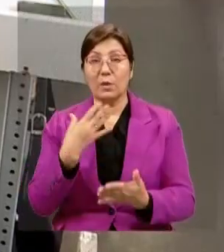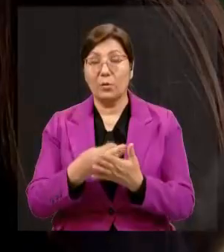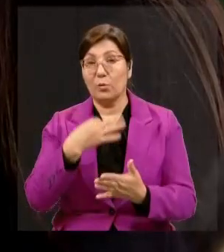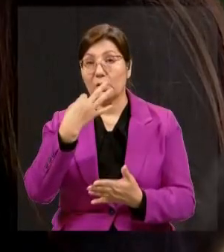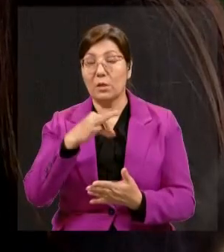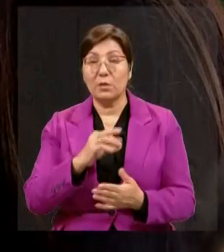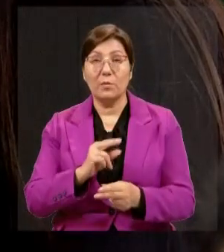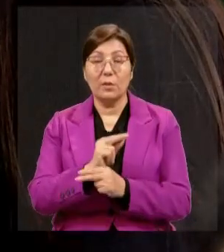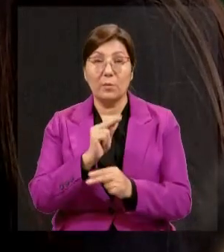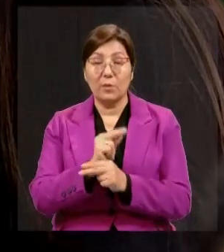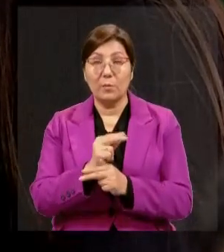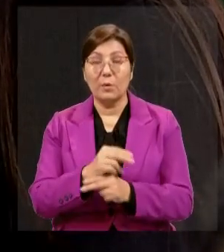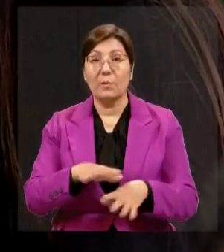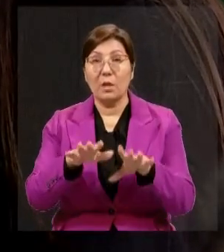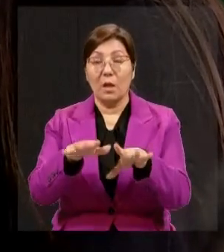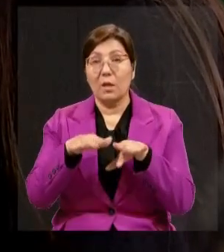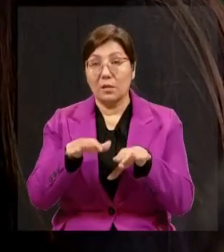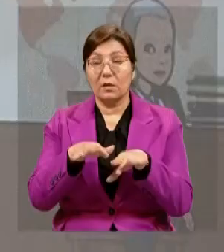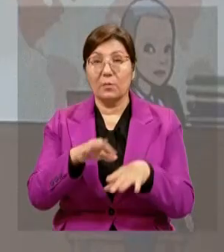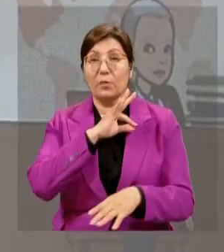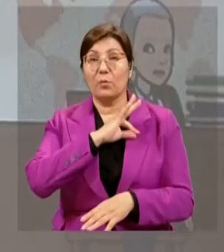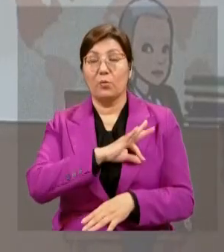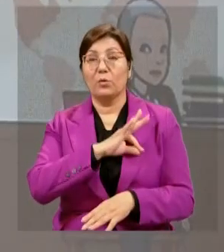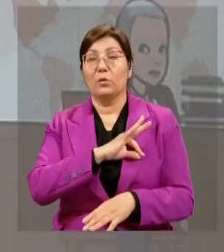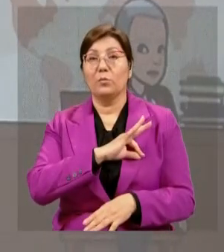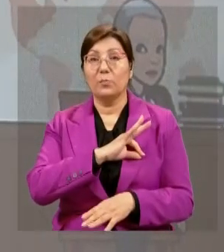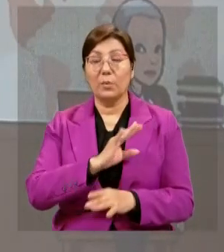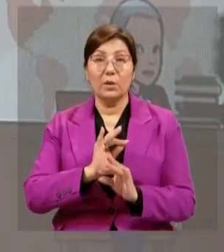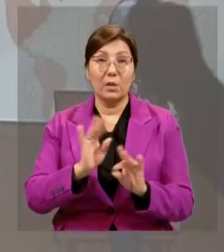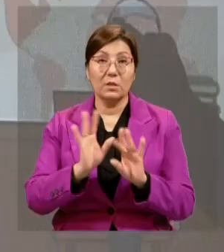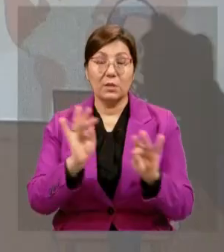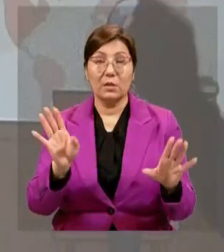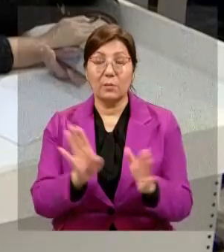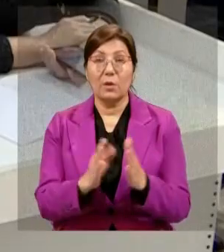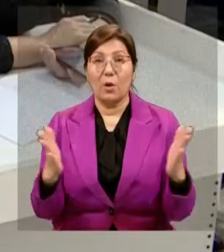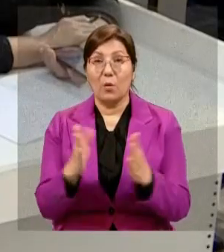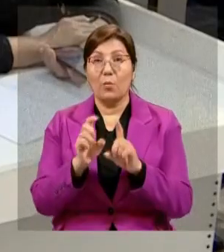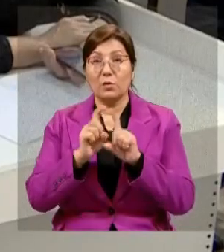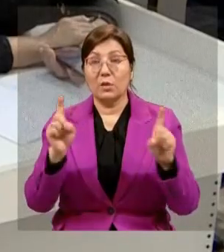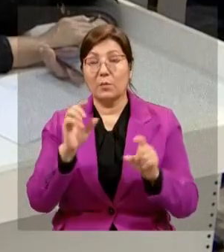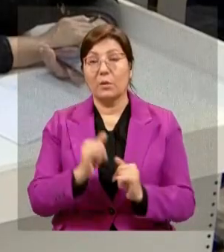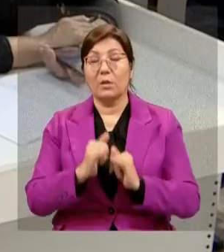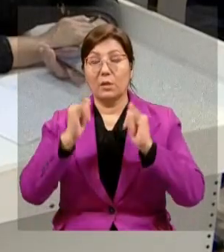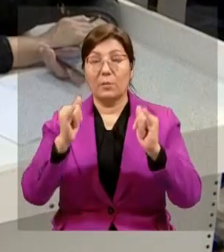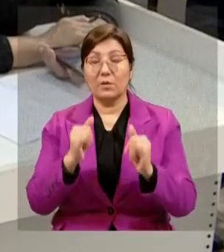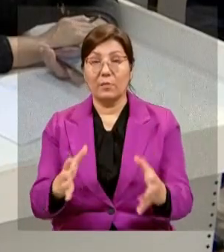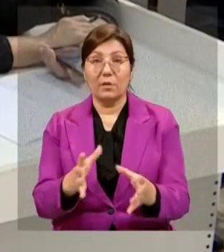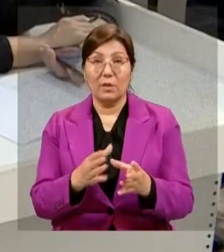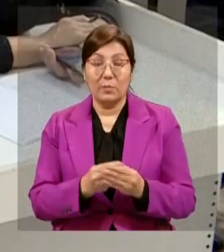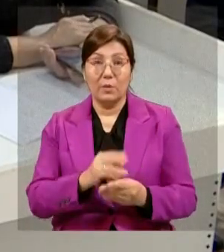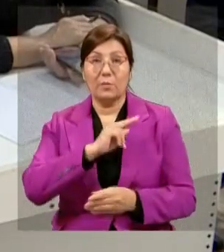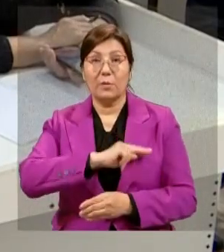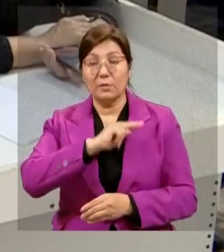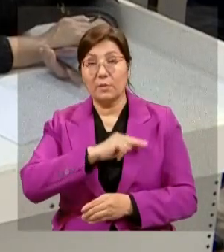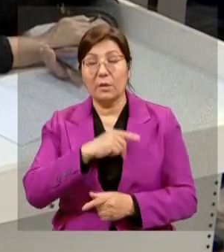бөлісіп, сабақ процесінде цифрлық технология қолданудың қыр-сырын көрсетті. Осылайша шағын жинақты мектептердің әлеуетін көтеруге бірігіп күш жұмсады.